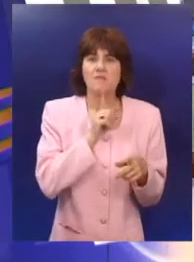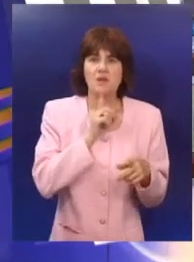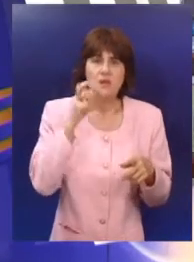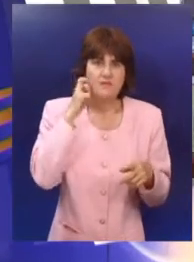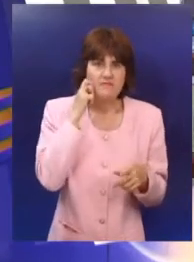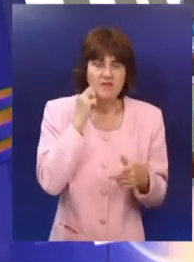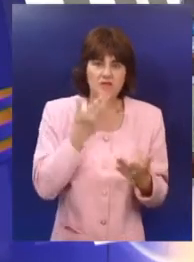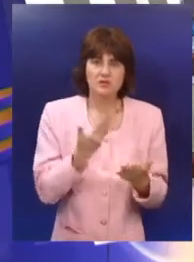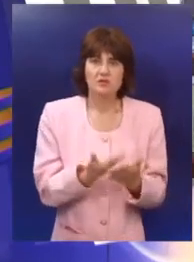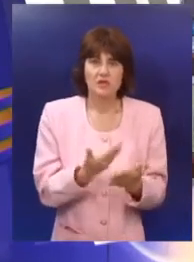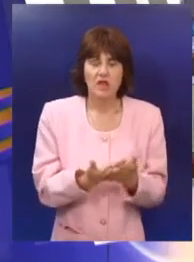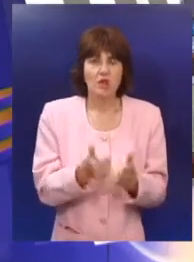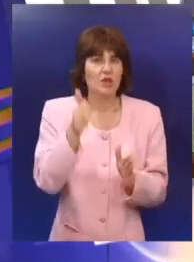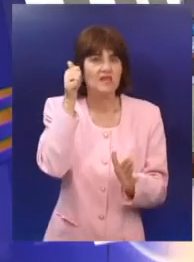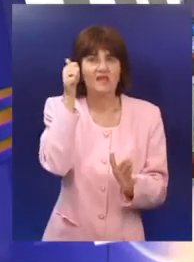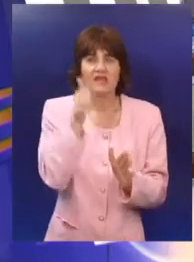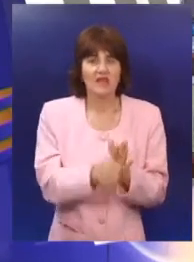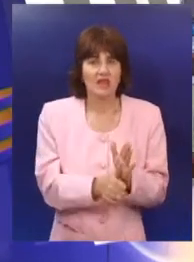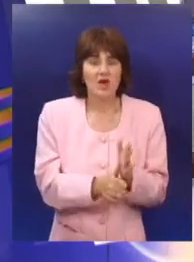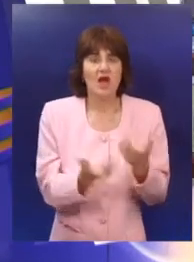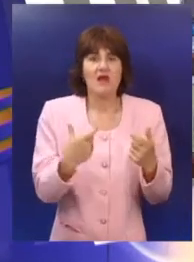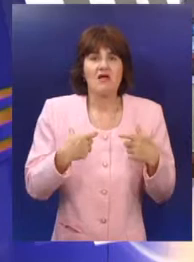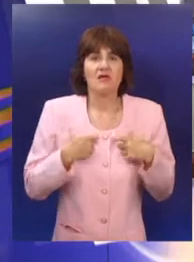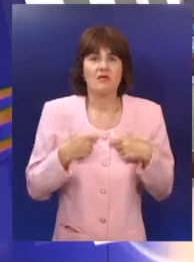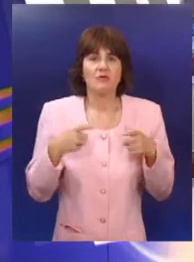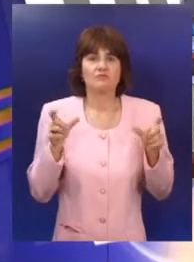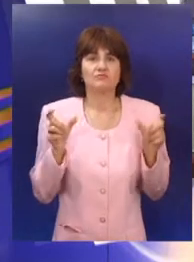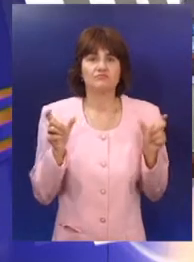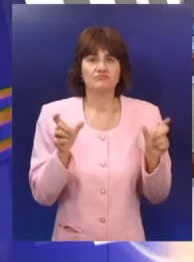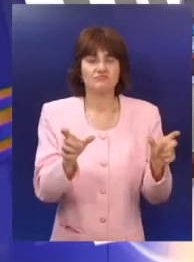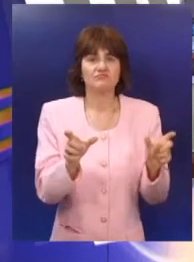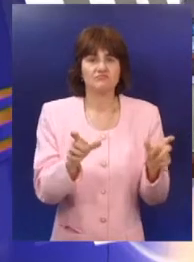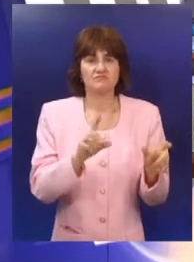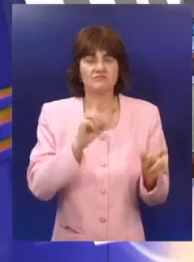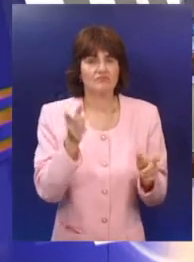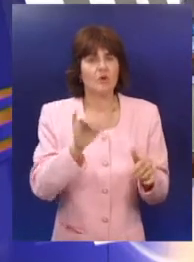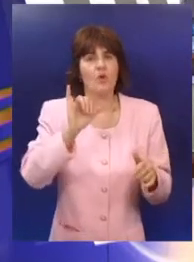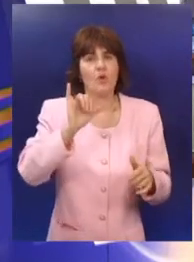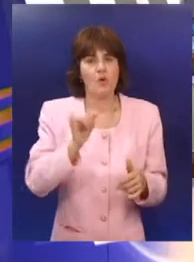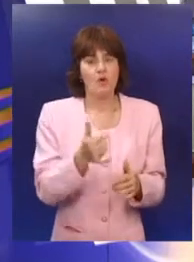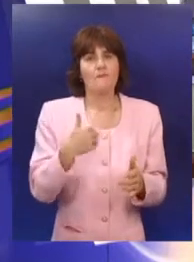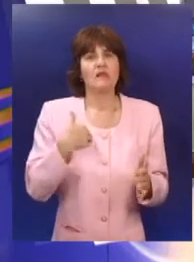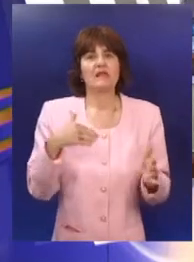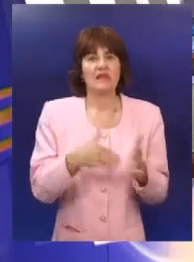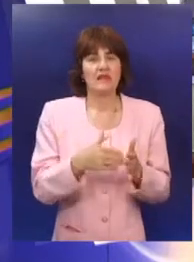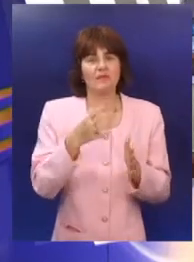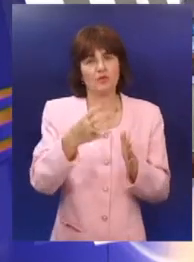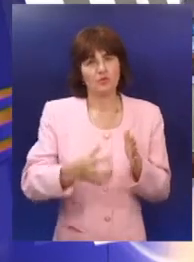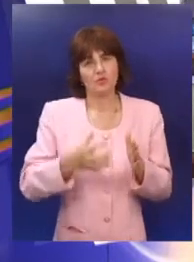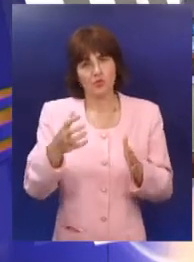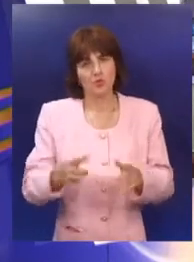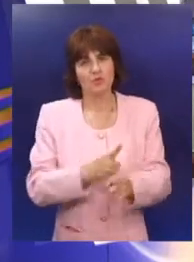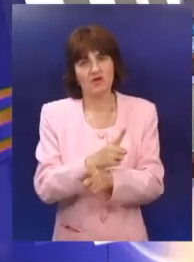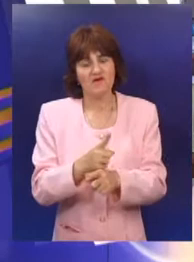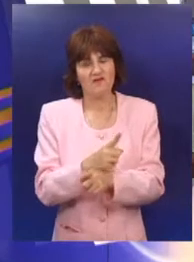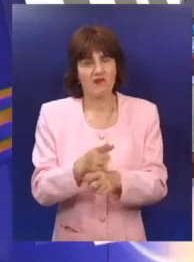rešenje je jednostavno, ali nije moguće u jako kratkom periodu. Znači, ponovo će trebati jedan duži period da se